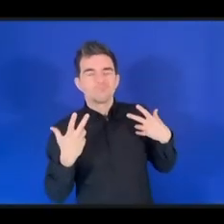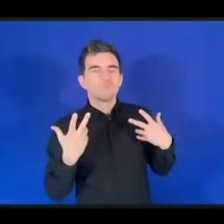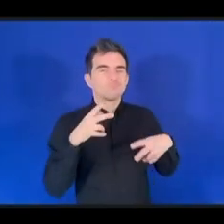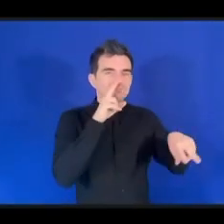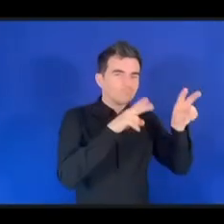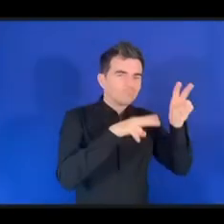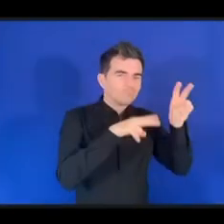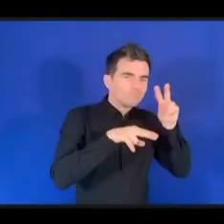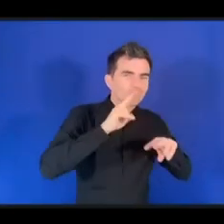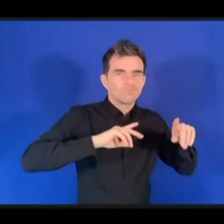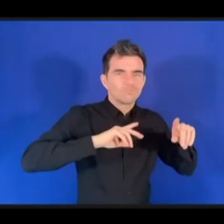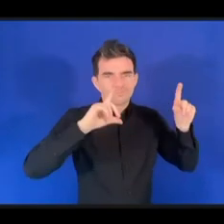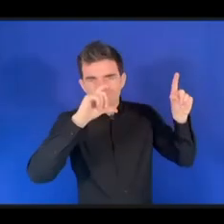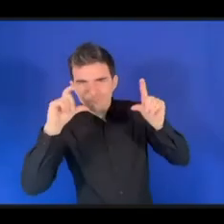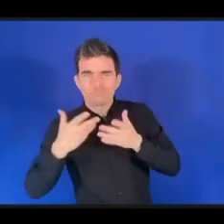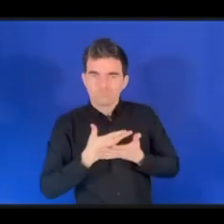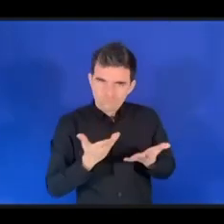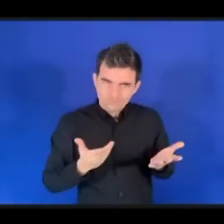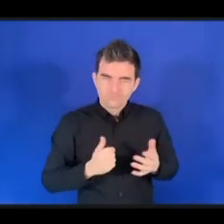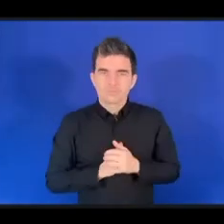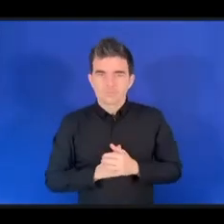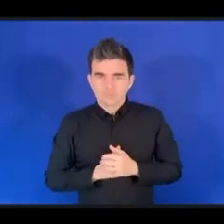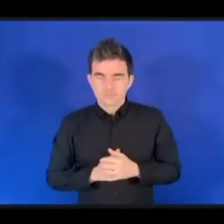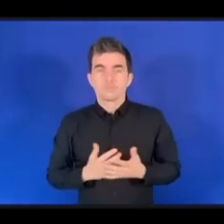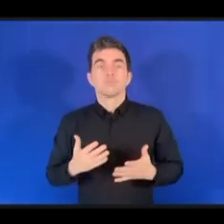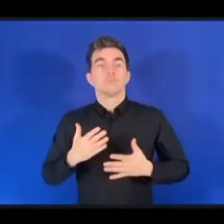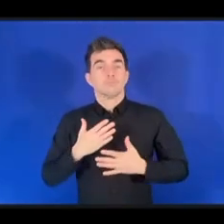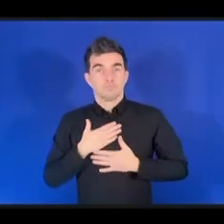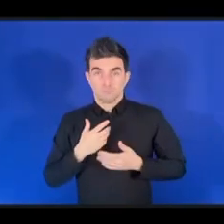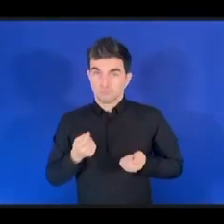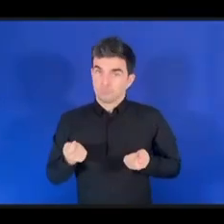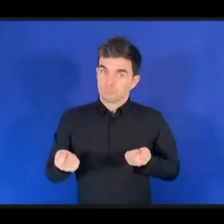呢主要是存在于京都的